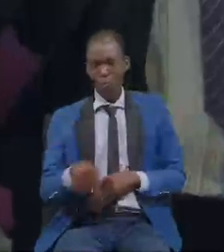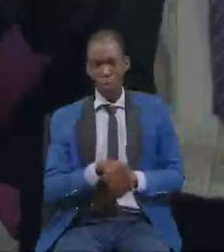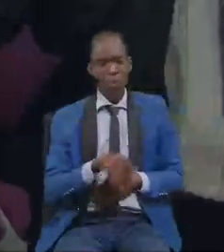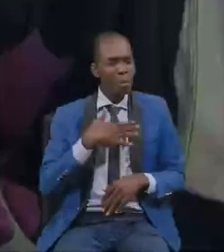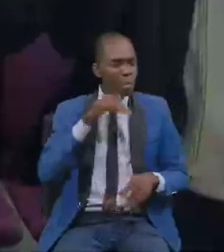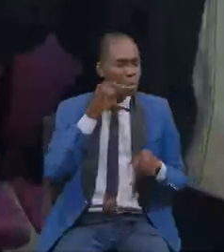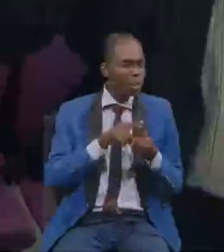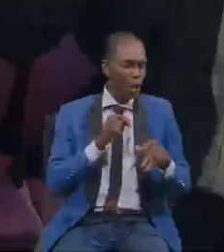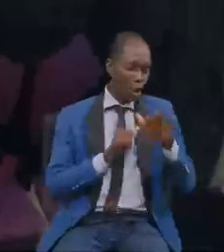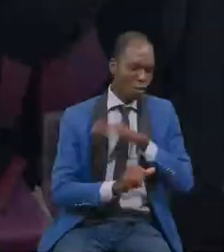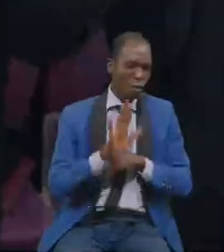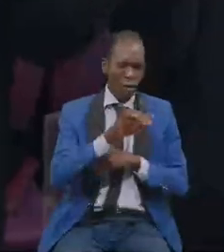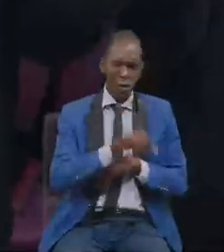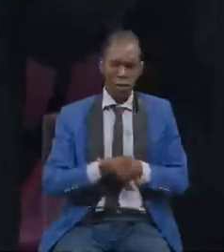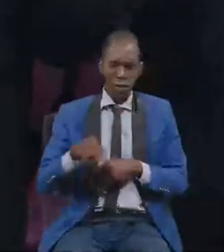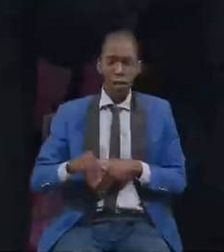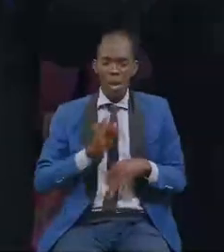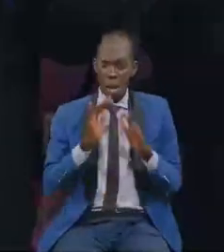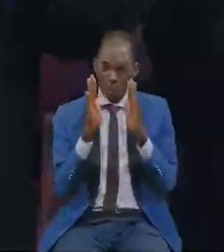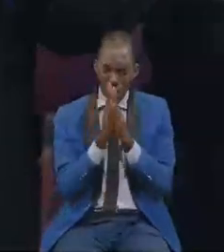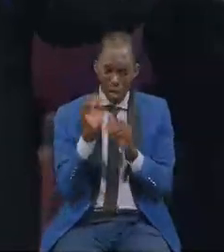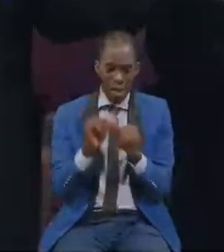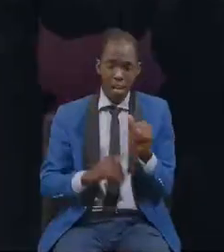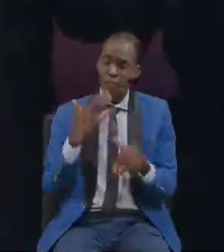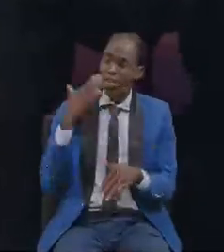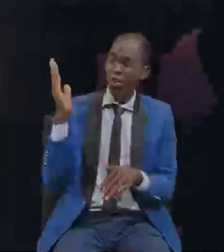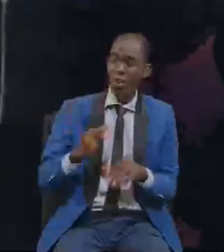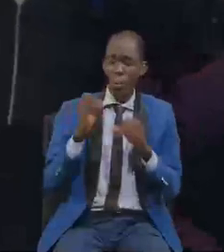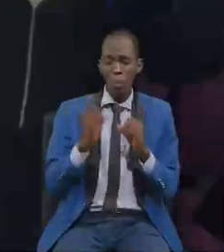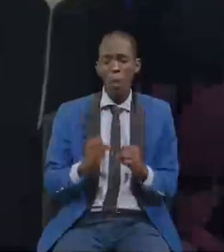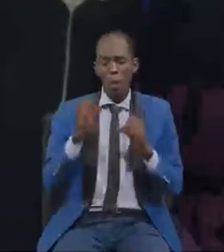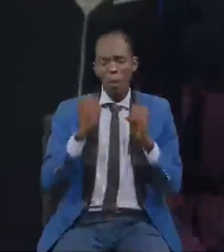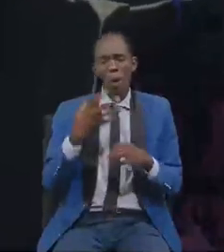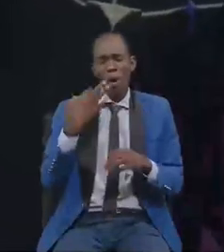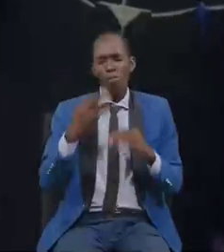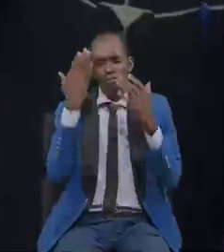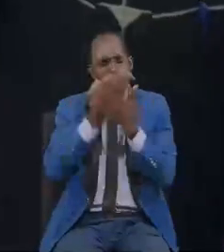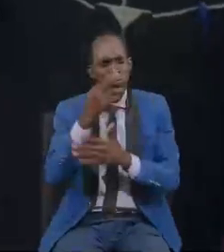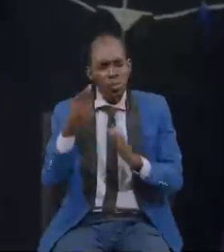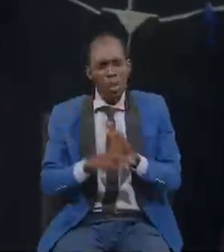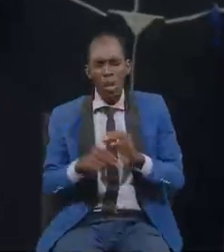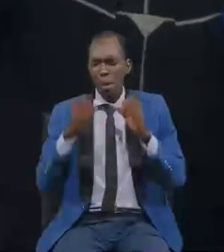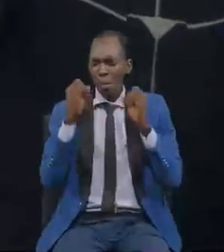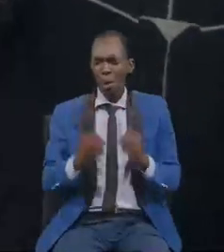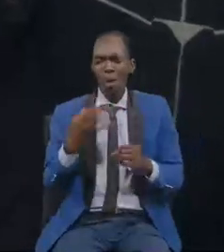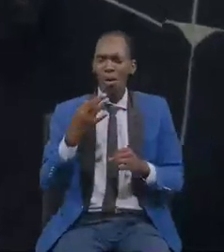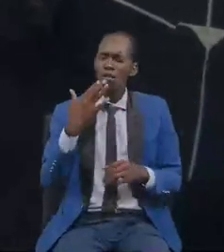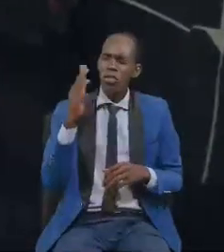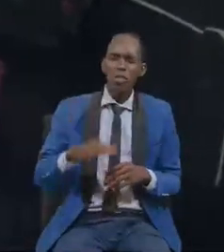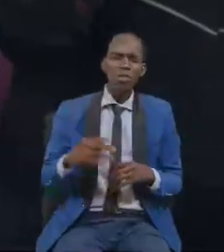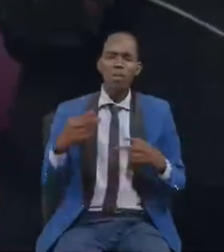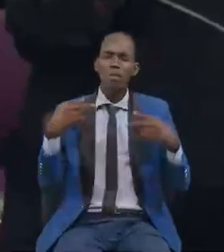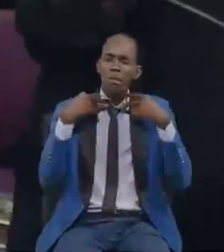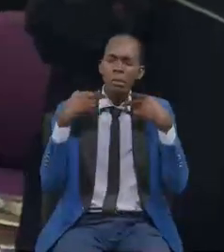Je prie que chaque pouvoir maléfique, chaque pouvoir des ténèbres, chaque pouvoir du malin, tu joues et